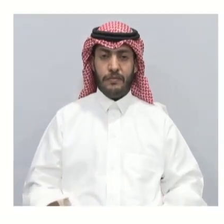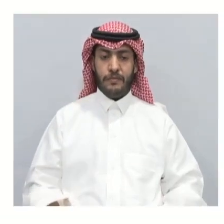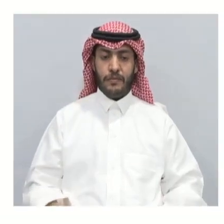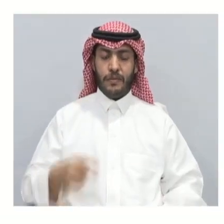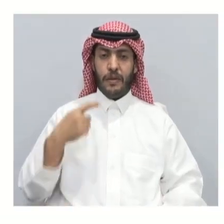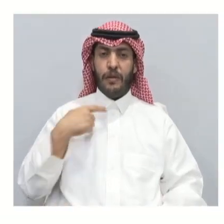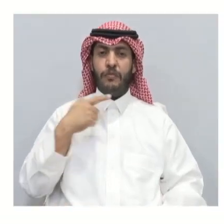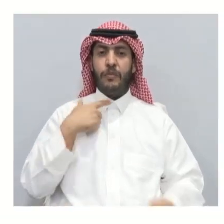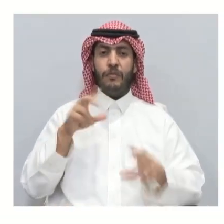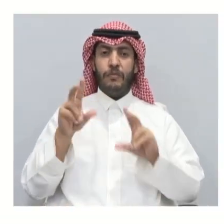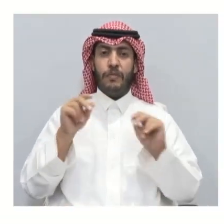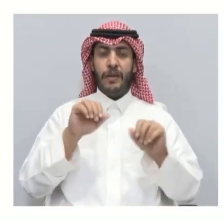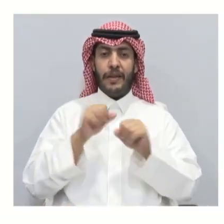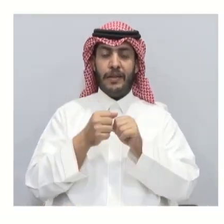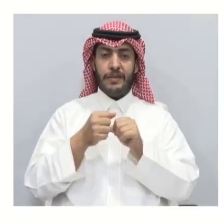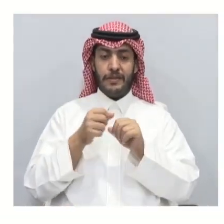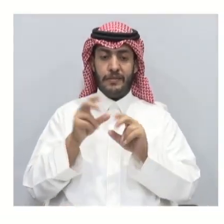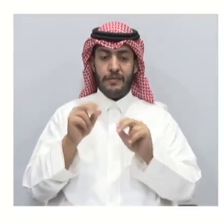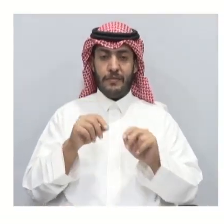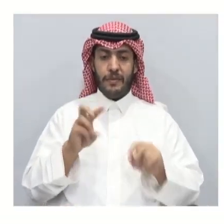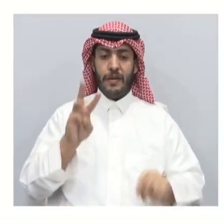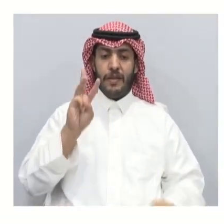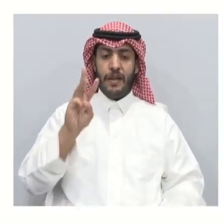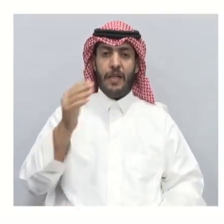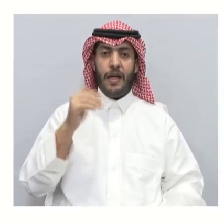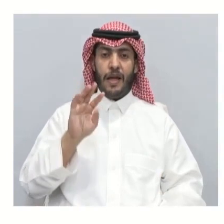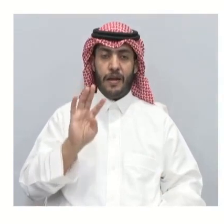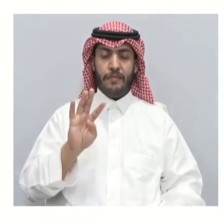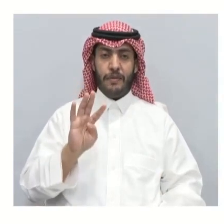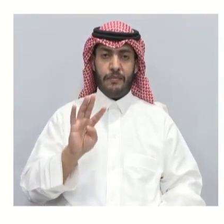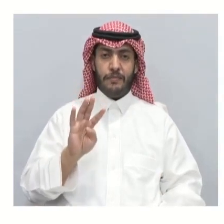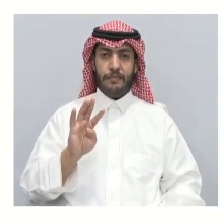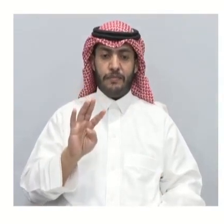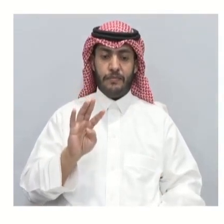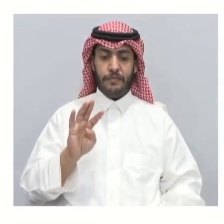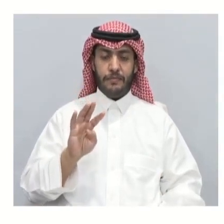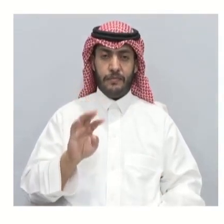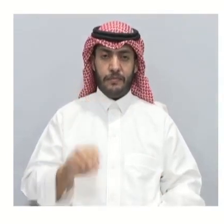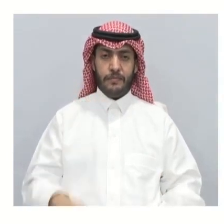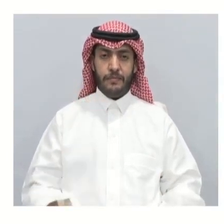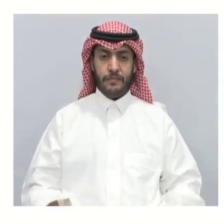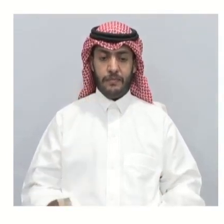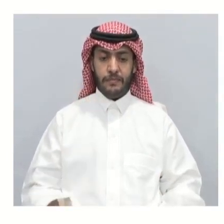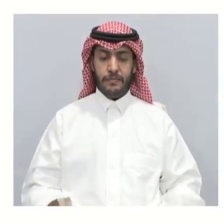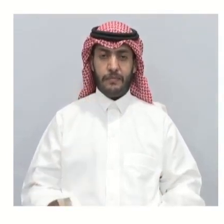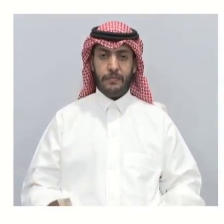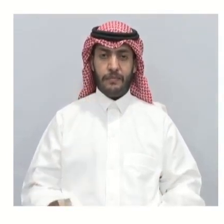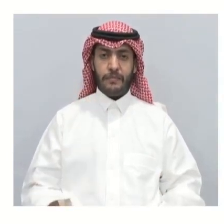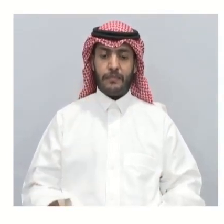ابغى امثل نفس الكسر بارك الله فيكم ثلاثه ارباع اريد ان امثل بارك الله فيكم هنا